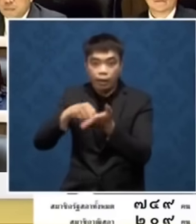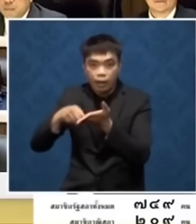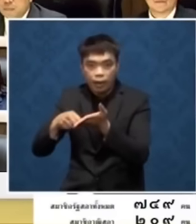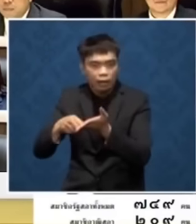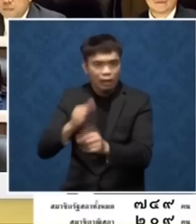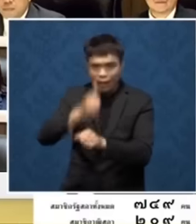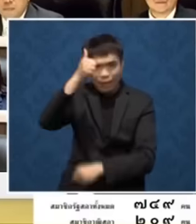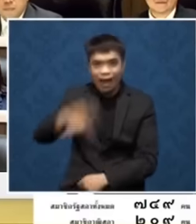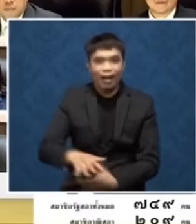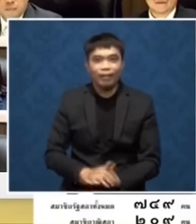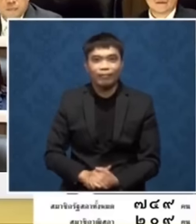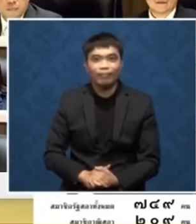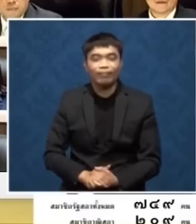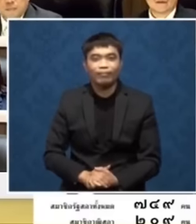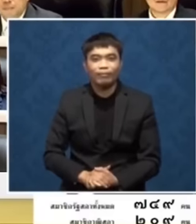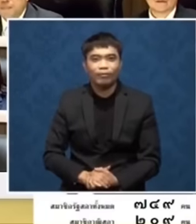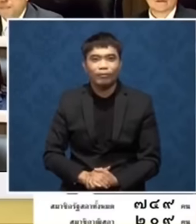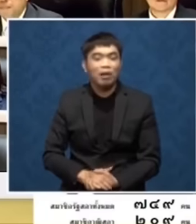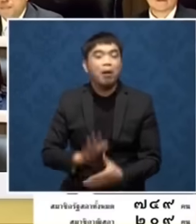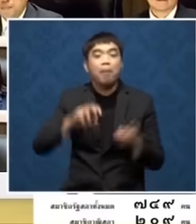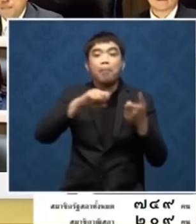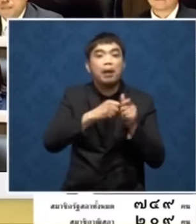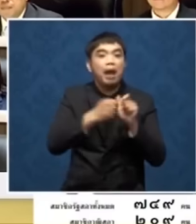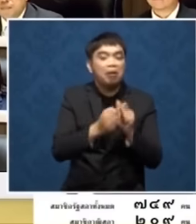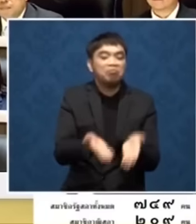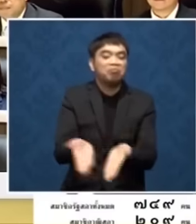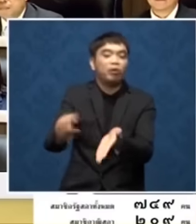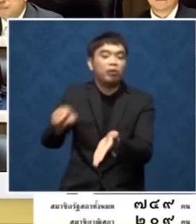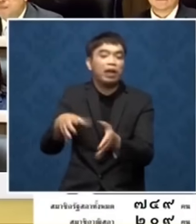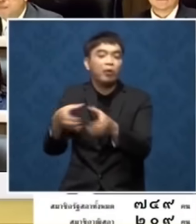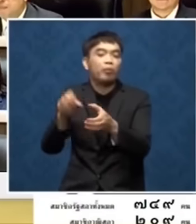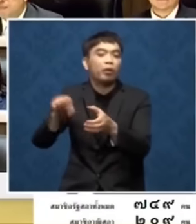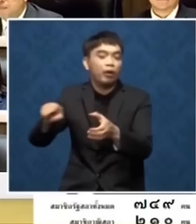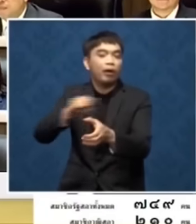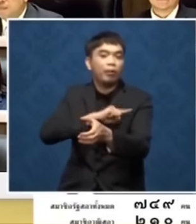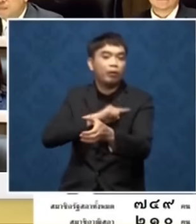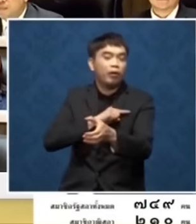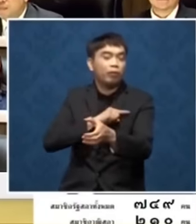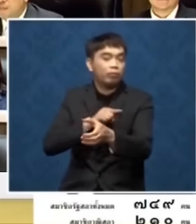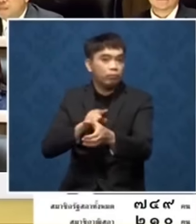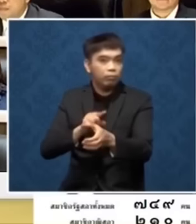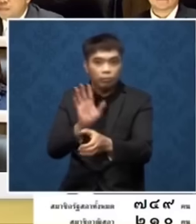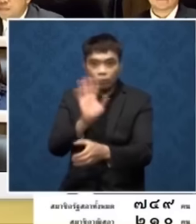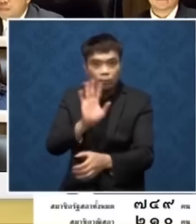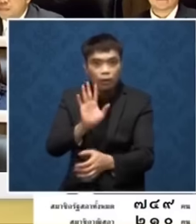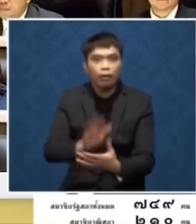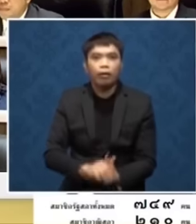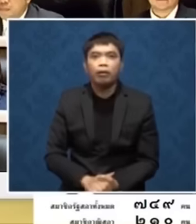ม่ได้ครับท่านอย่าโยนปัญหานี้อย่าบ่ายเบี่ยงจุดยืนนี้ของพรรคท่านเถอะครับ